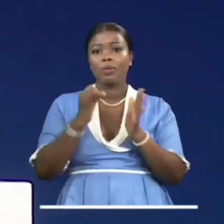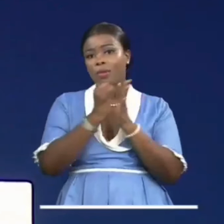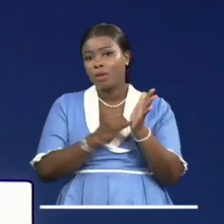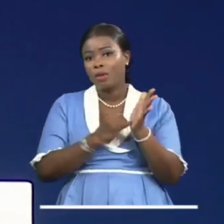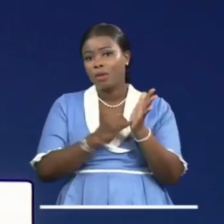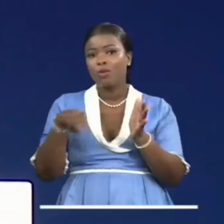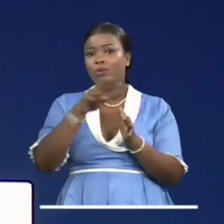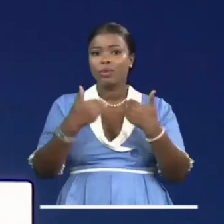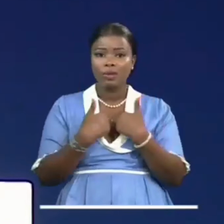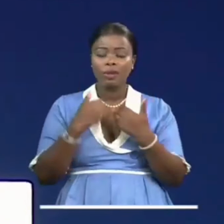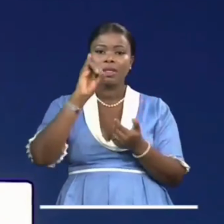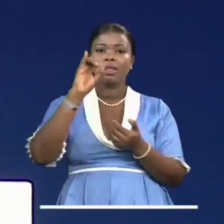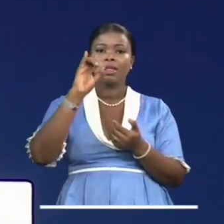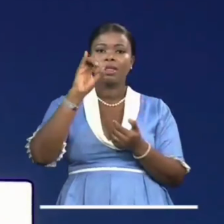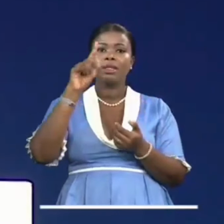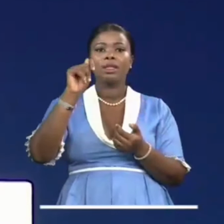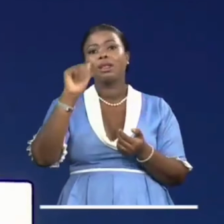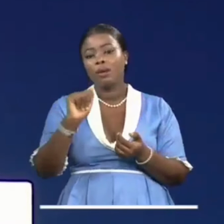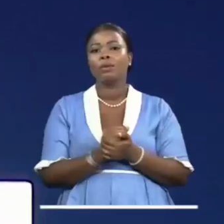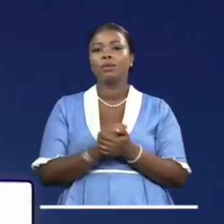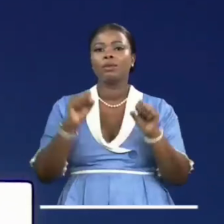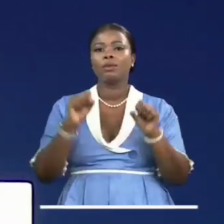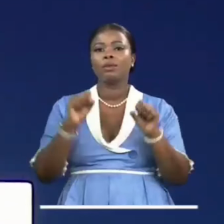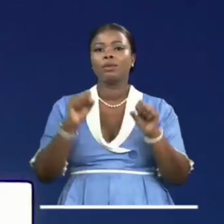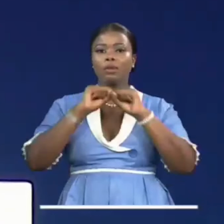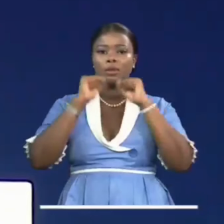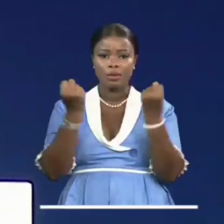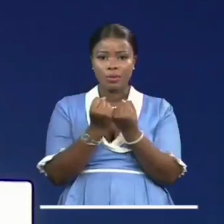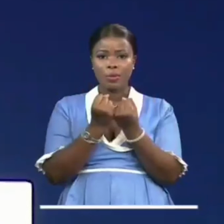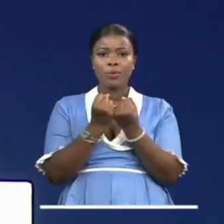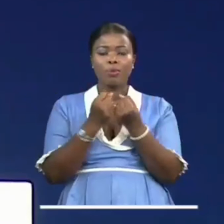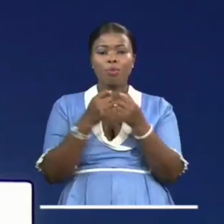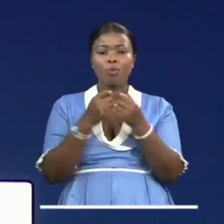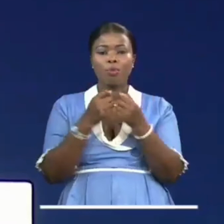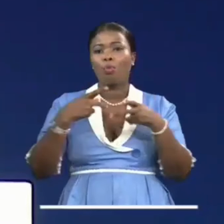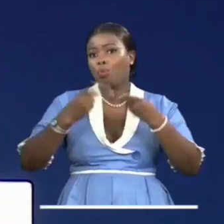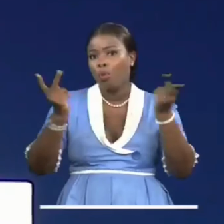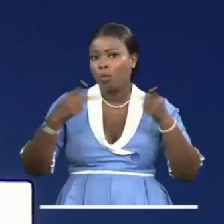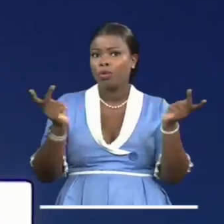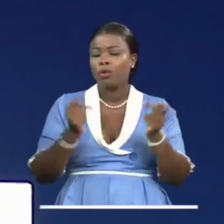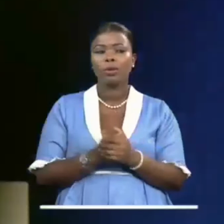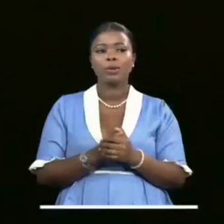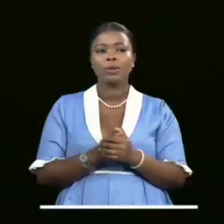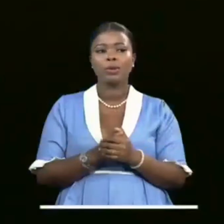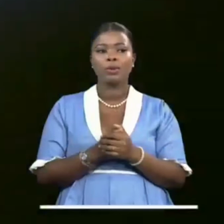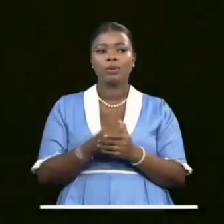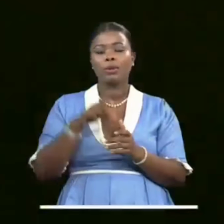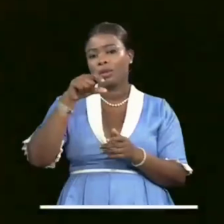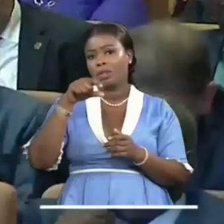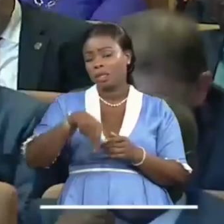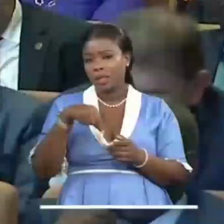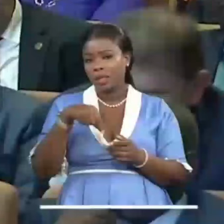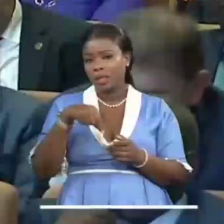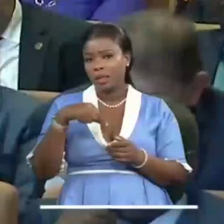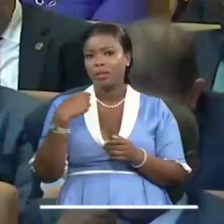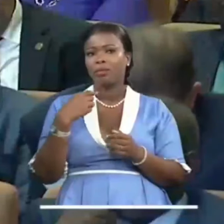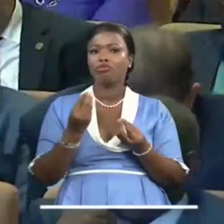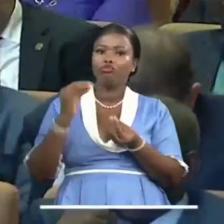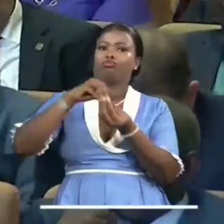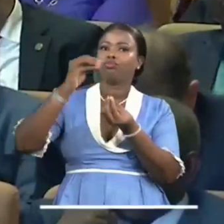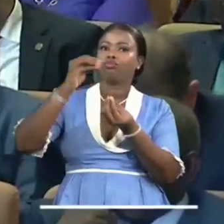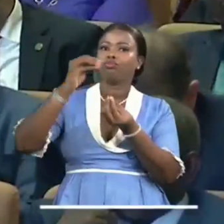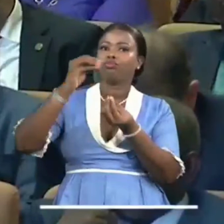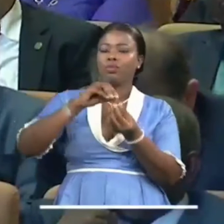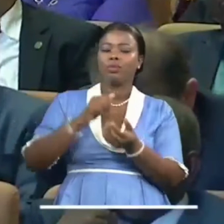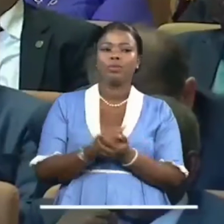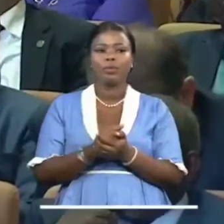avez l'itea qui sont des services en charge de la promotion de l'innovation c'est des services qui doivent être renforcés et renforcer la synergie avec